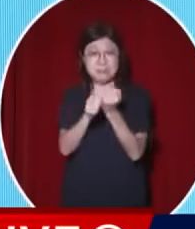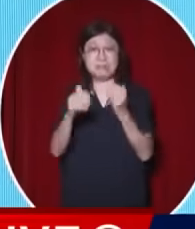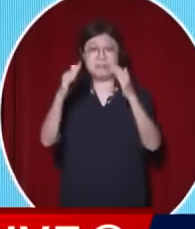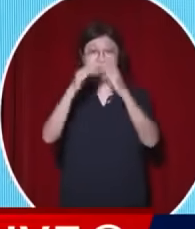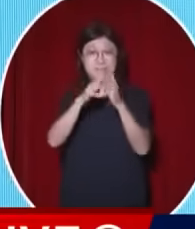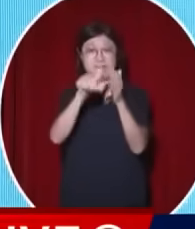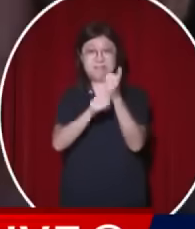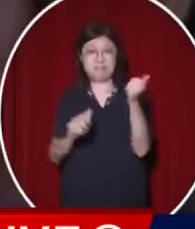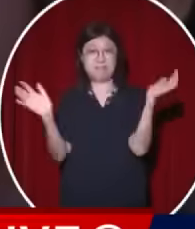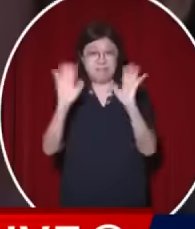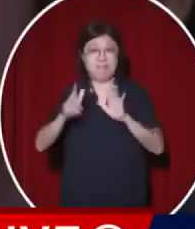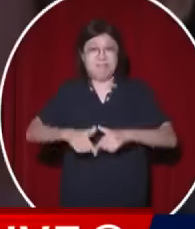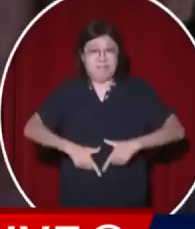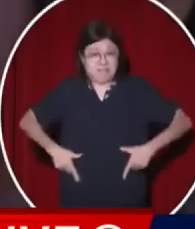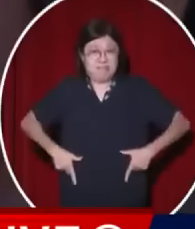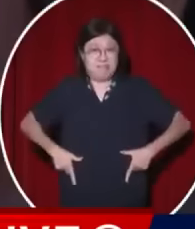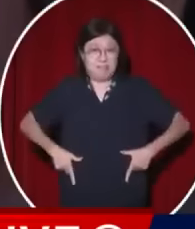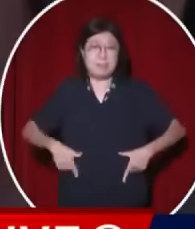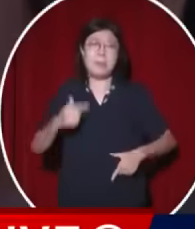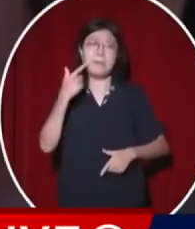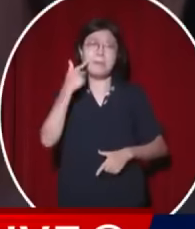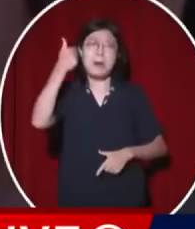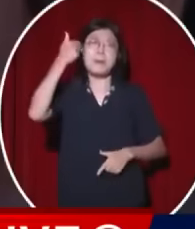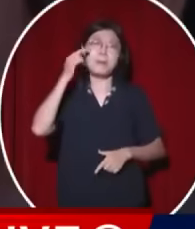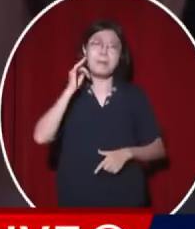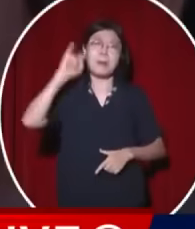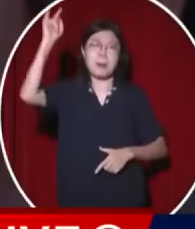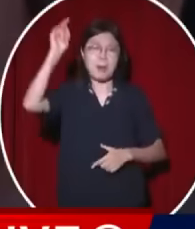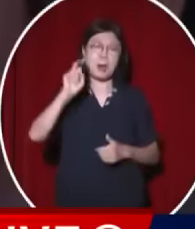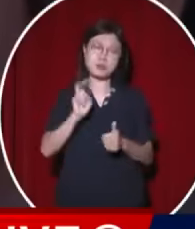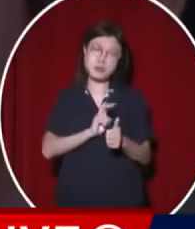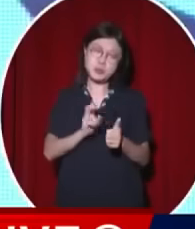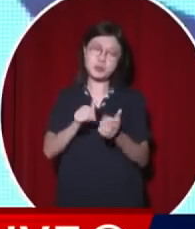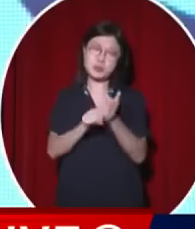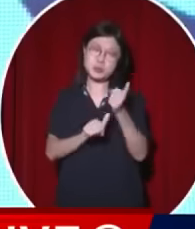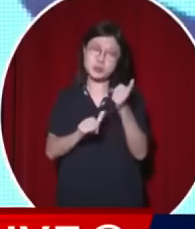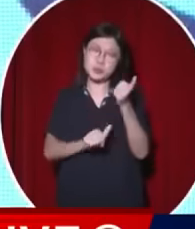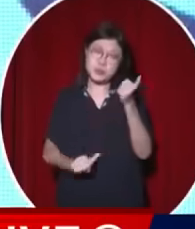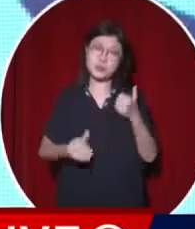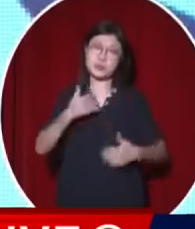的也有机会享受含饴弄孙的快乐。